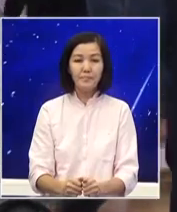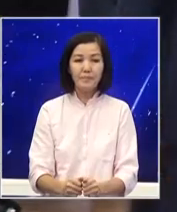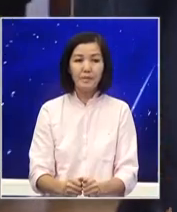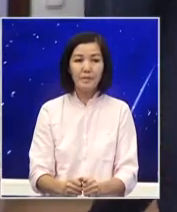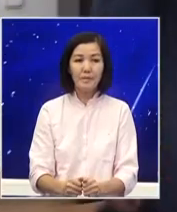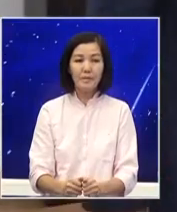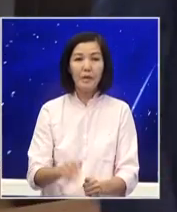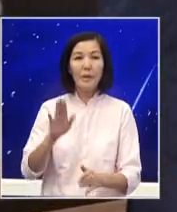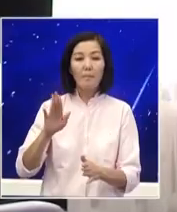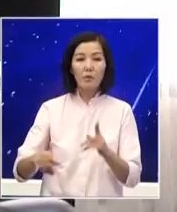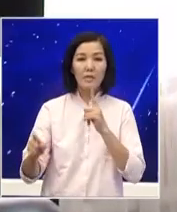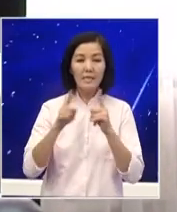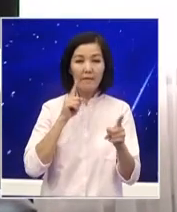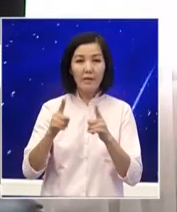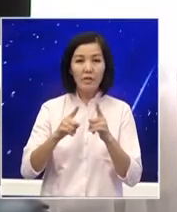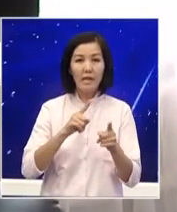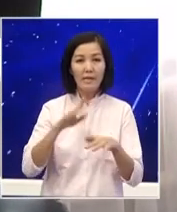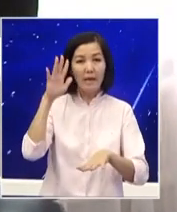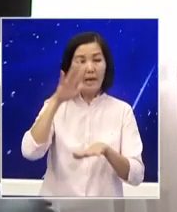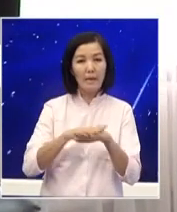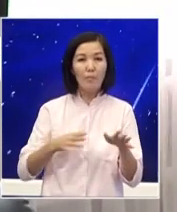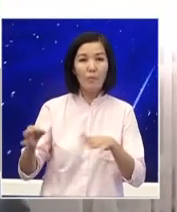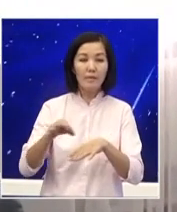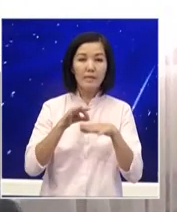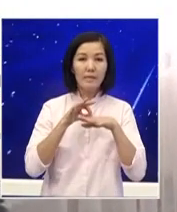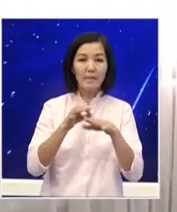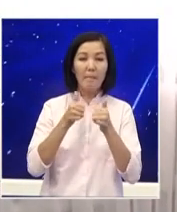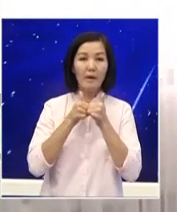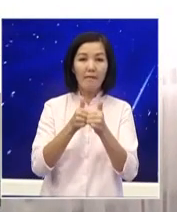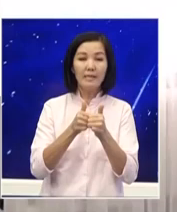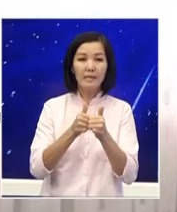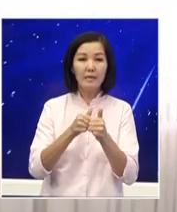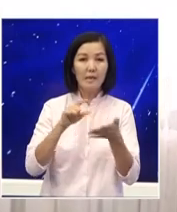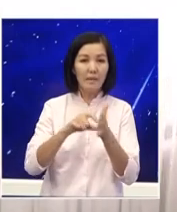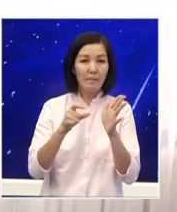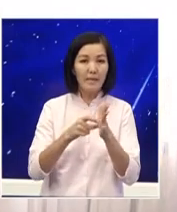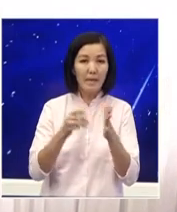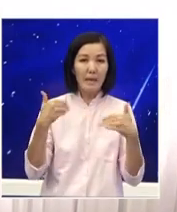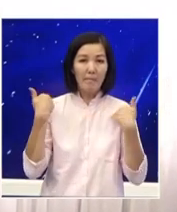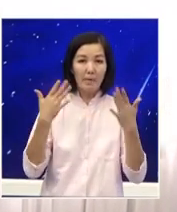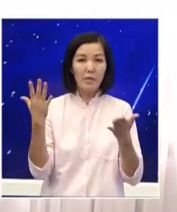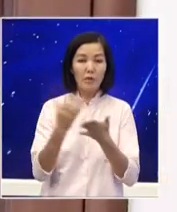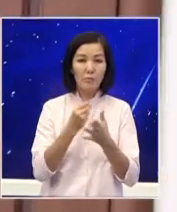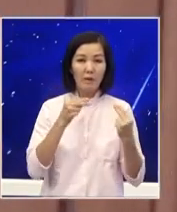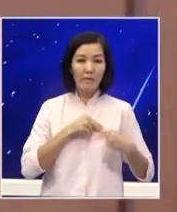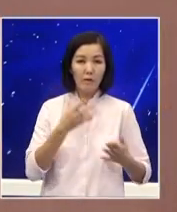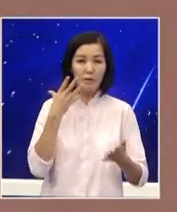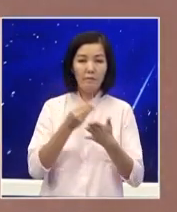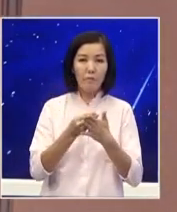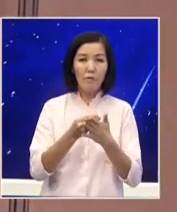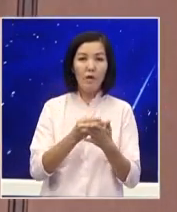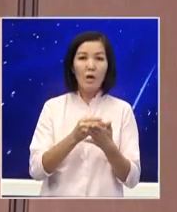после совещания аппарата акима области сопроводил нового заместителя в его кабинет пожелал успехов в работе в свою очередь